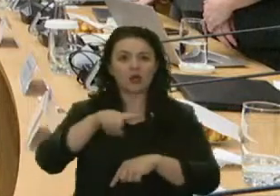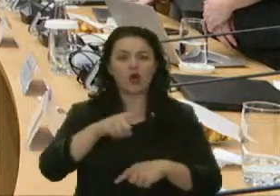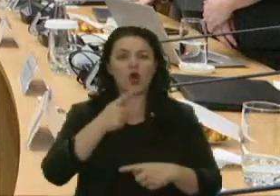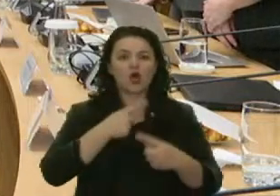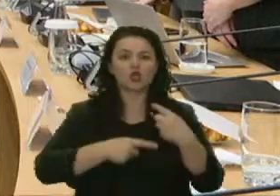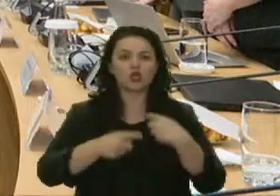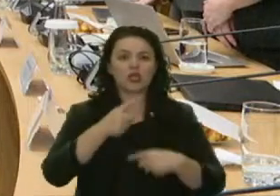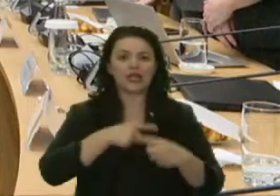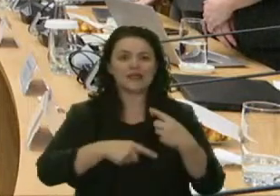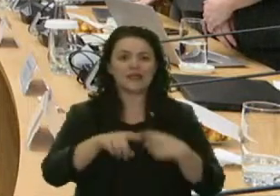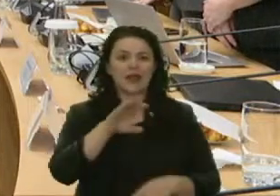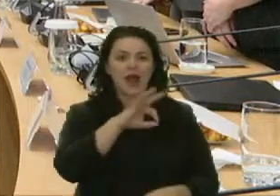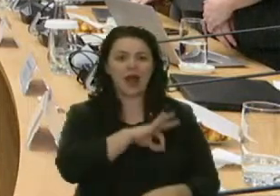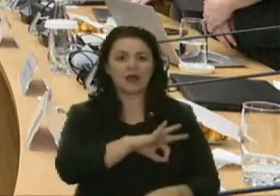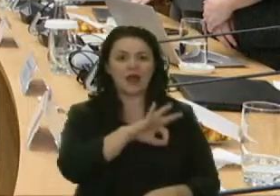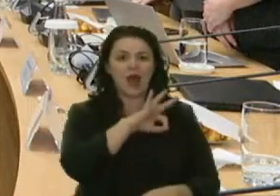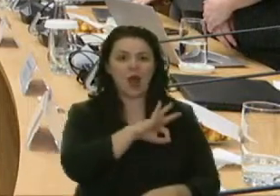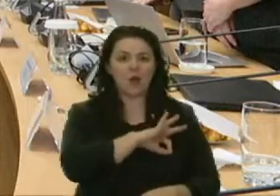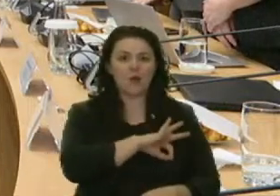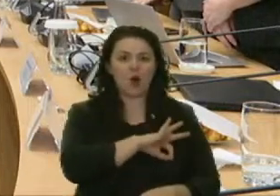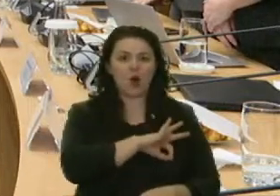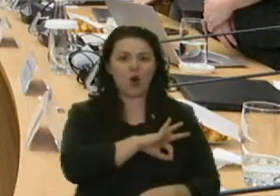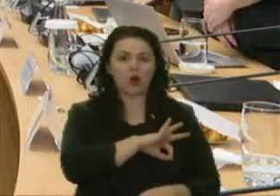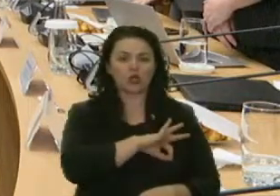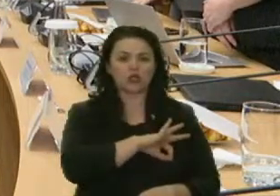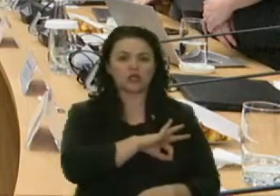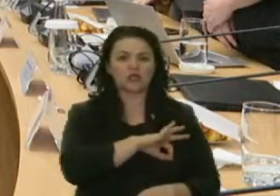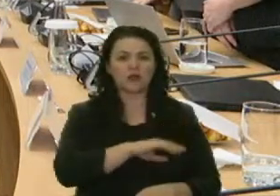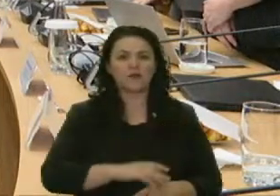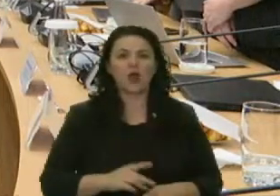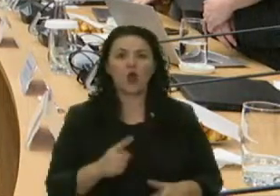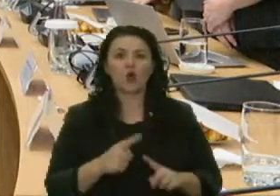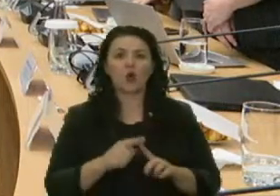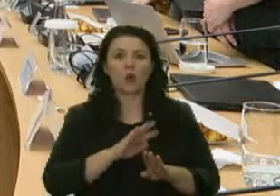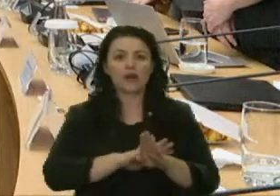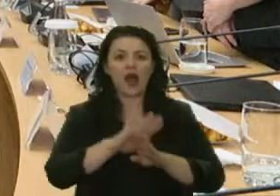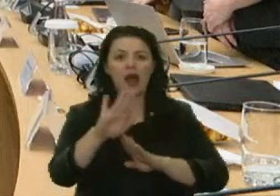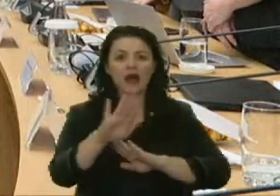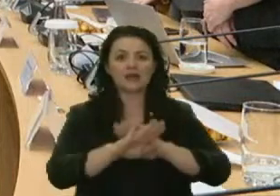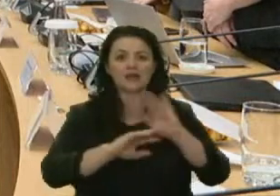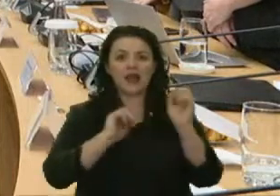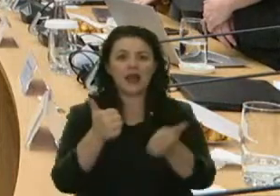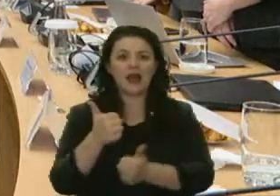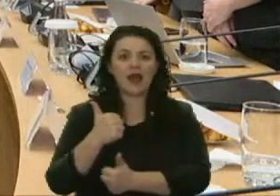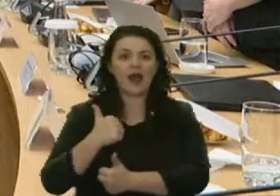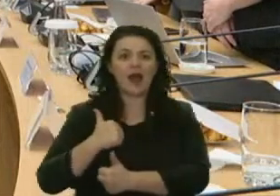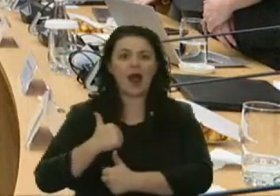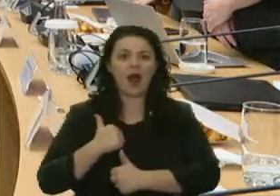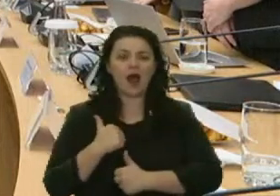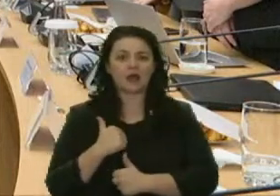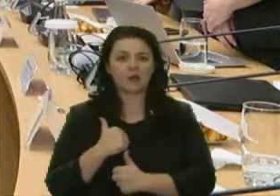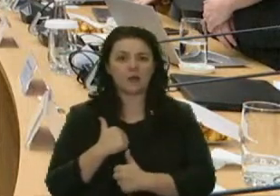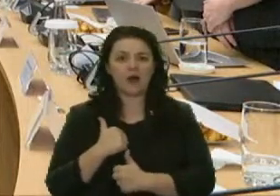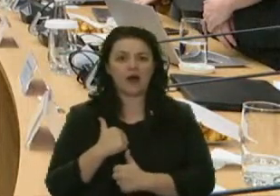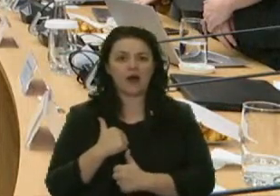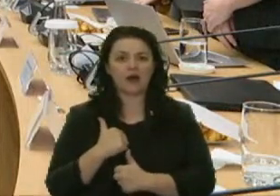ai noștri stră nepoți cu brațele